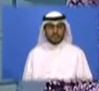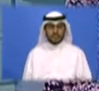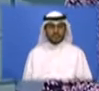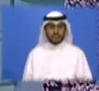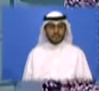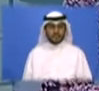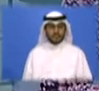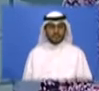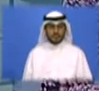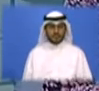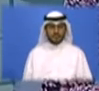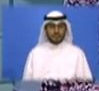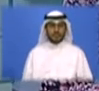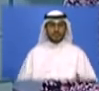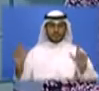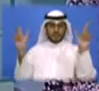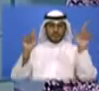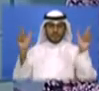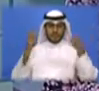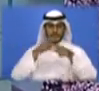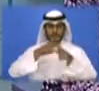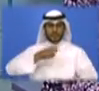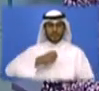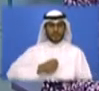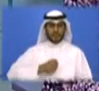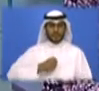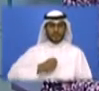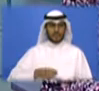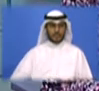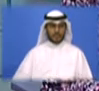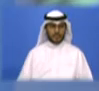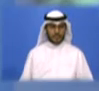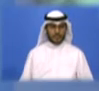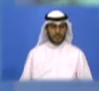الفتاك. لما أبو علاوي، تلفزيون دولة الكويت.